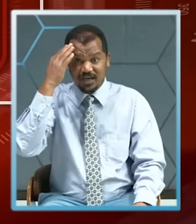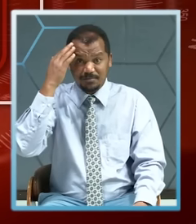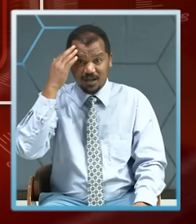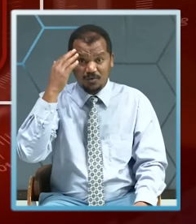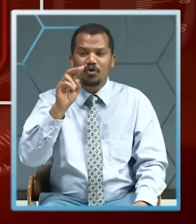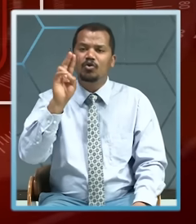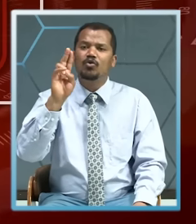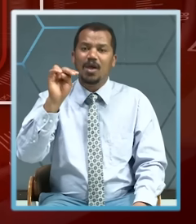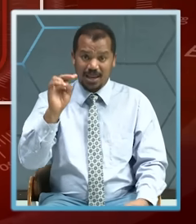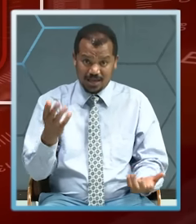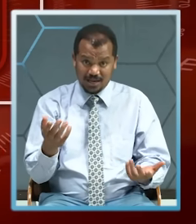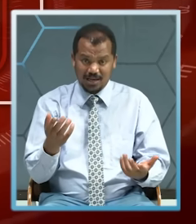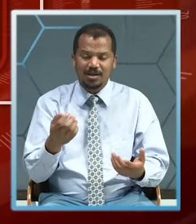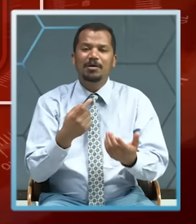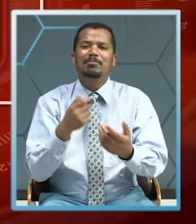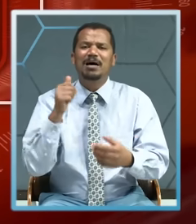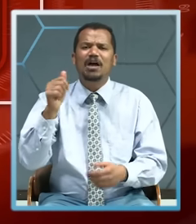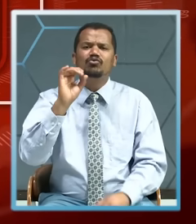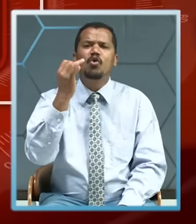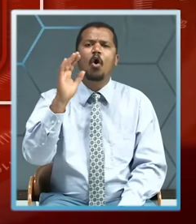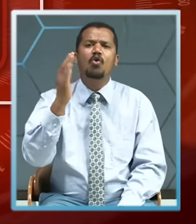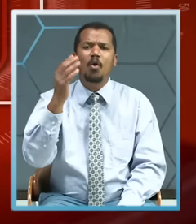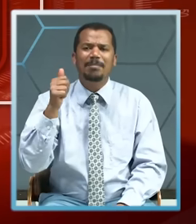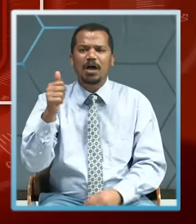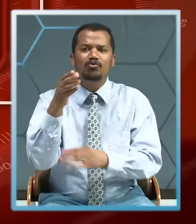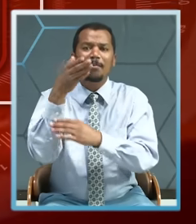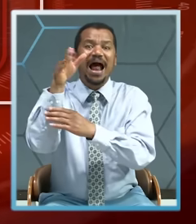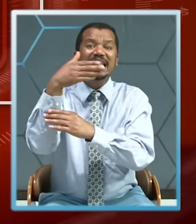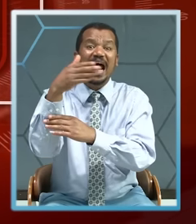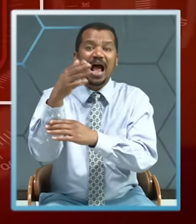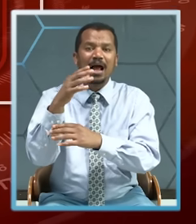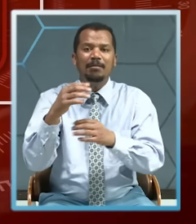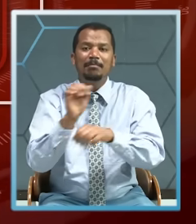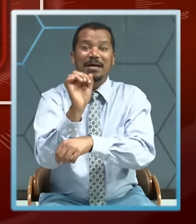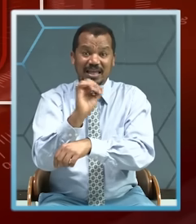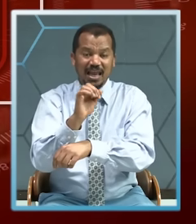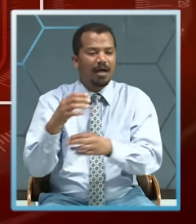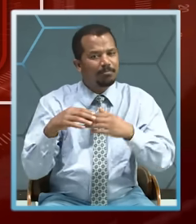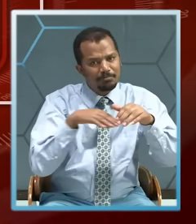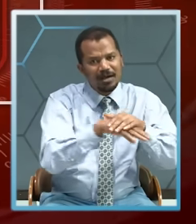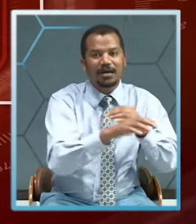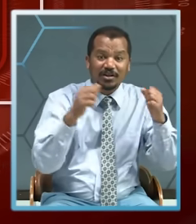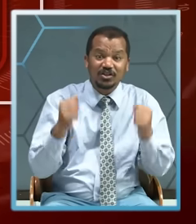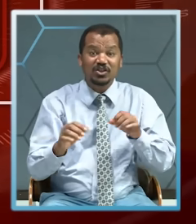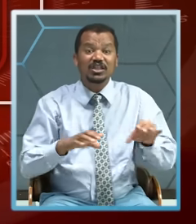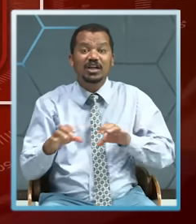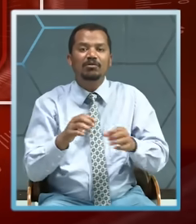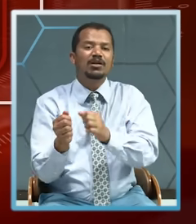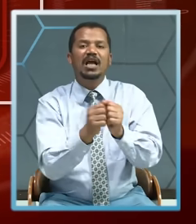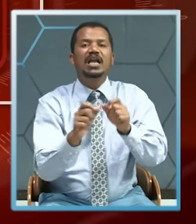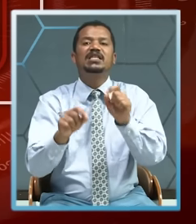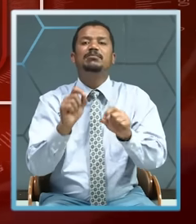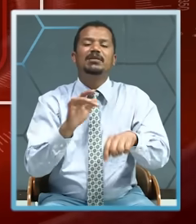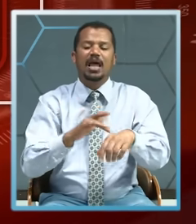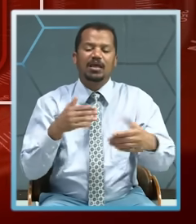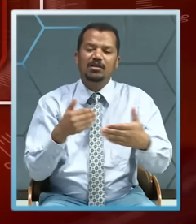ያው እንደሚታወቀው ዩኤን ነው በራሱ ሎጎና በራሱ ባንዲራ ተሽከርካሪዎችን ማስገባትና ማከፋፈል እንዲችል ተደርጎ